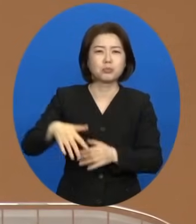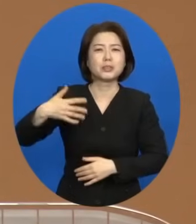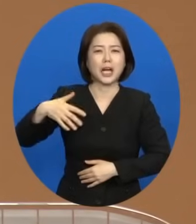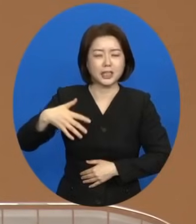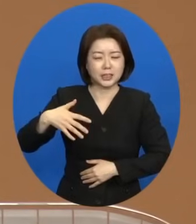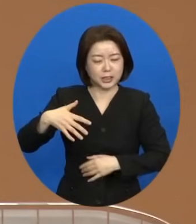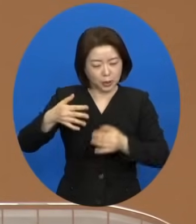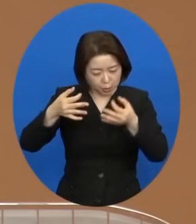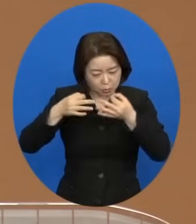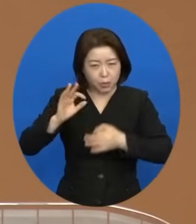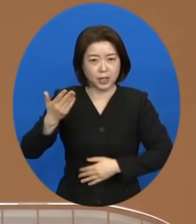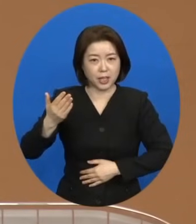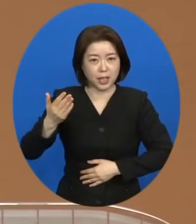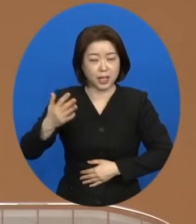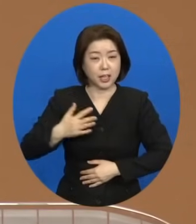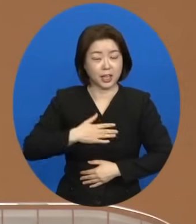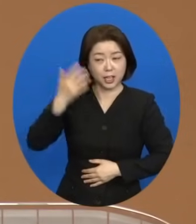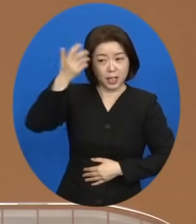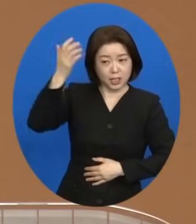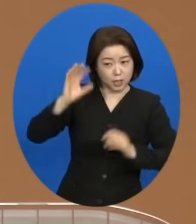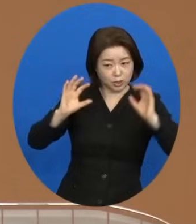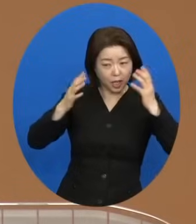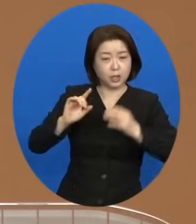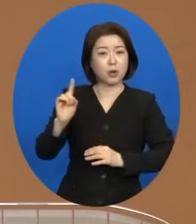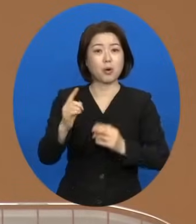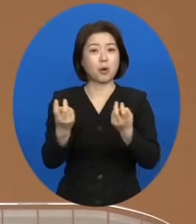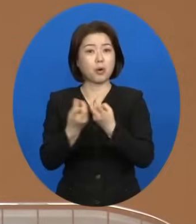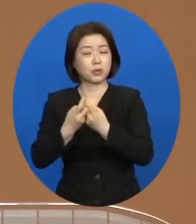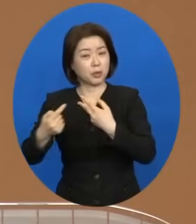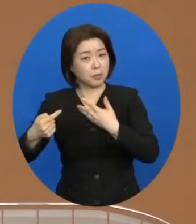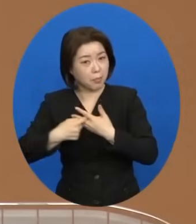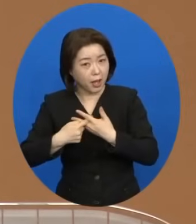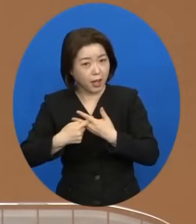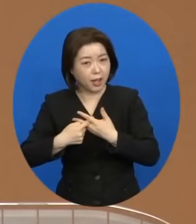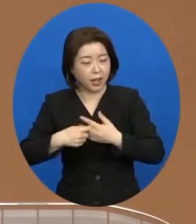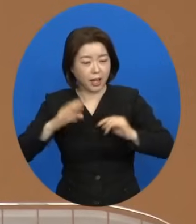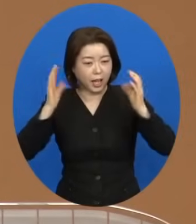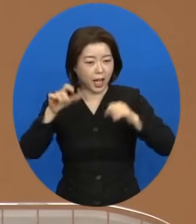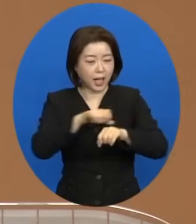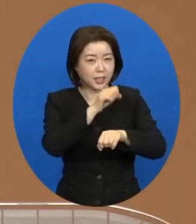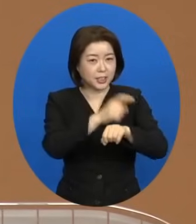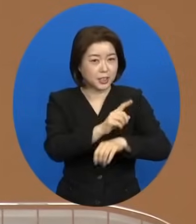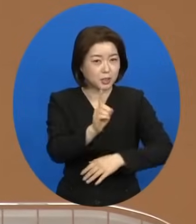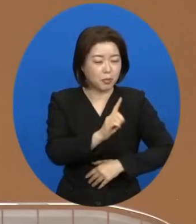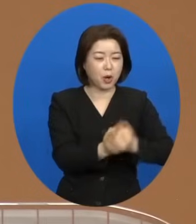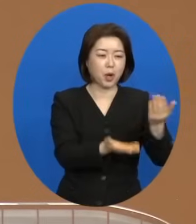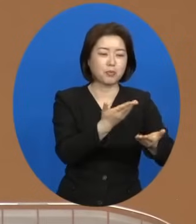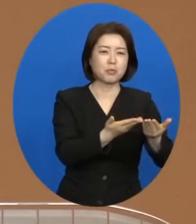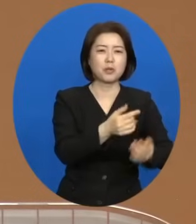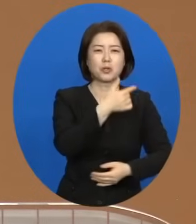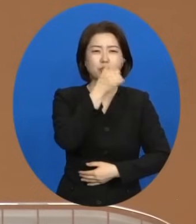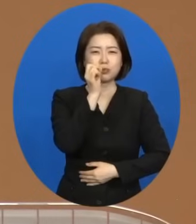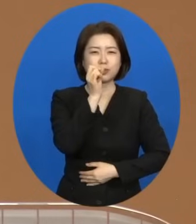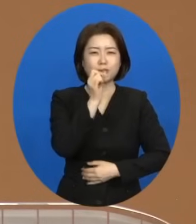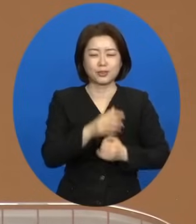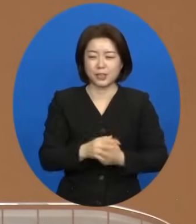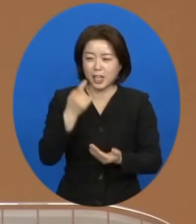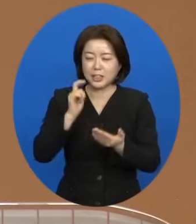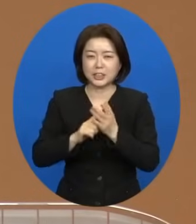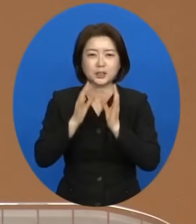아이인지 아닌지를 어떻게 알 수 있을까요 아이의 특징은 무엇이냐면 분별력이 좀 떨어지고 그다음에 쉽게